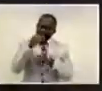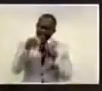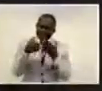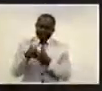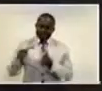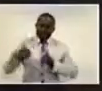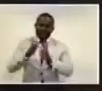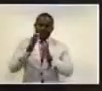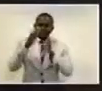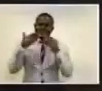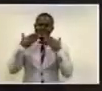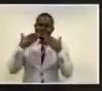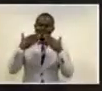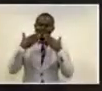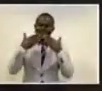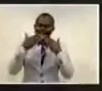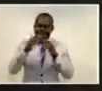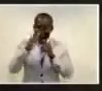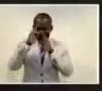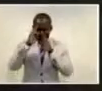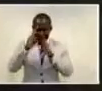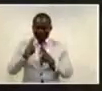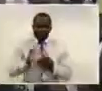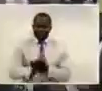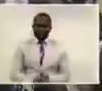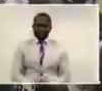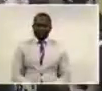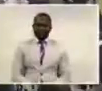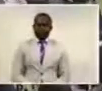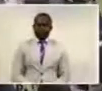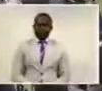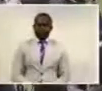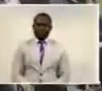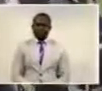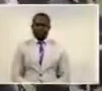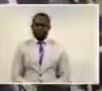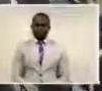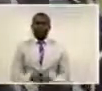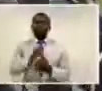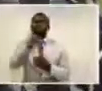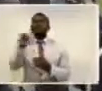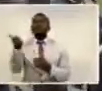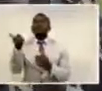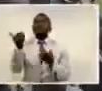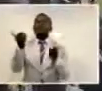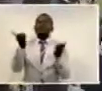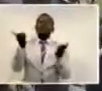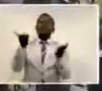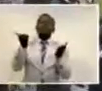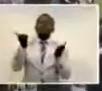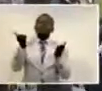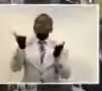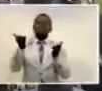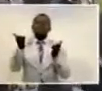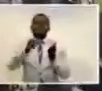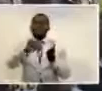igiye kuboneka murakoze murakamenya ko yes kundi ninde